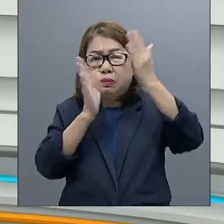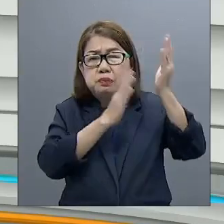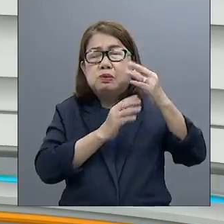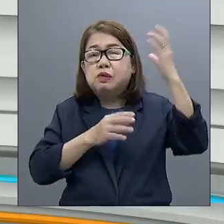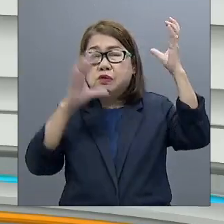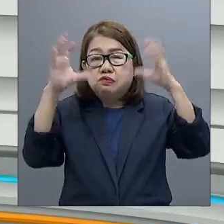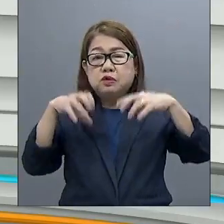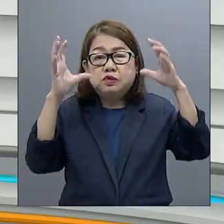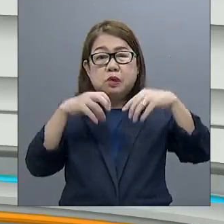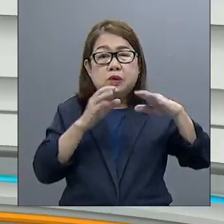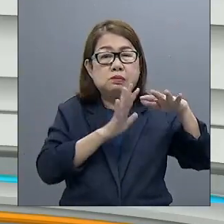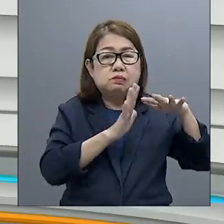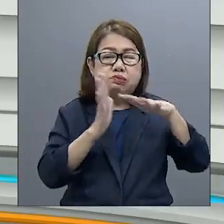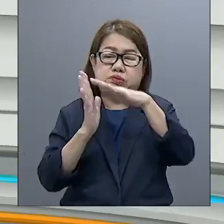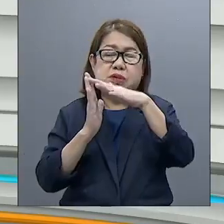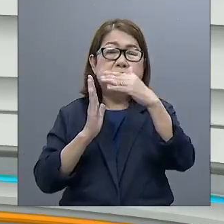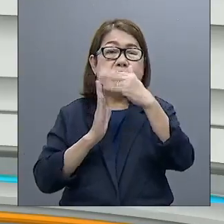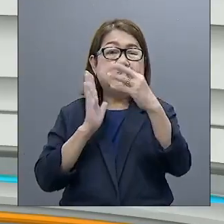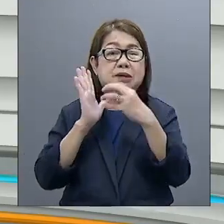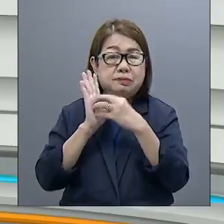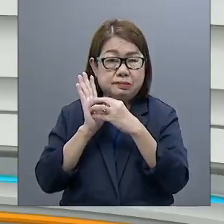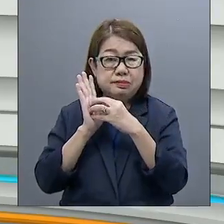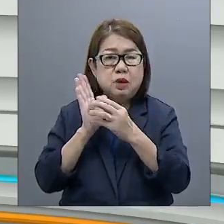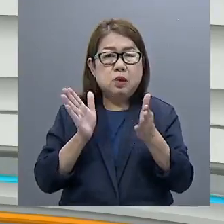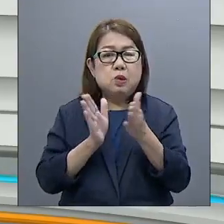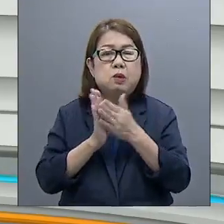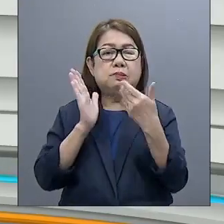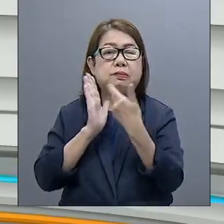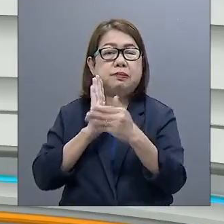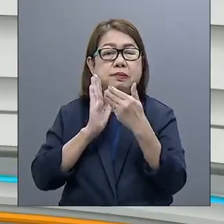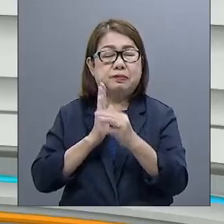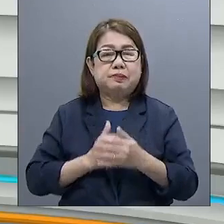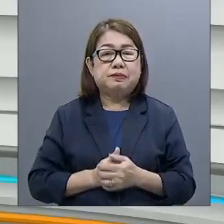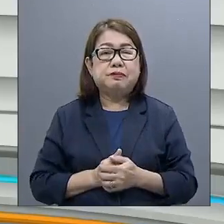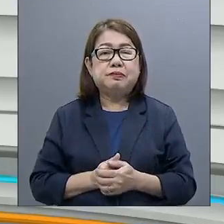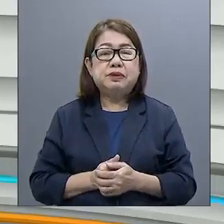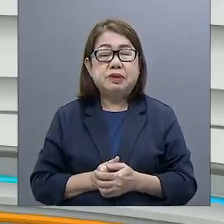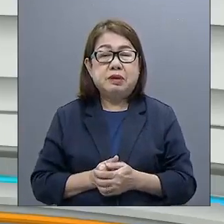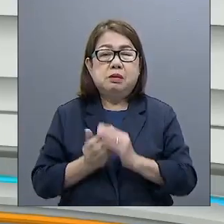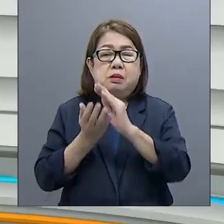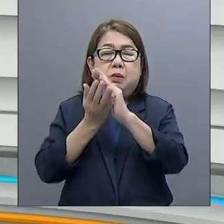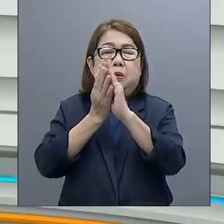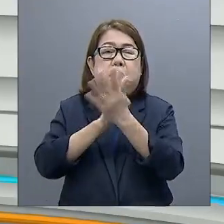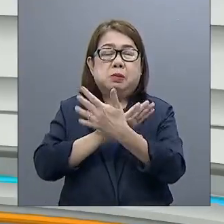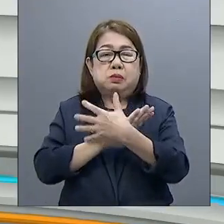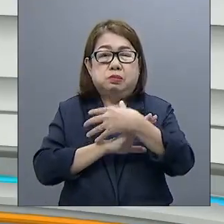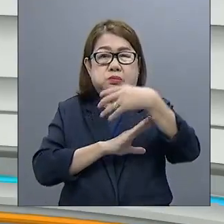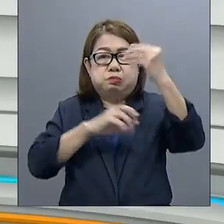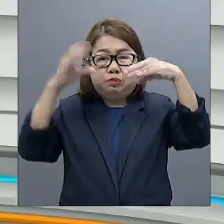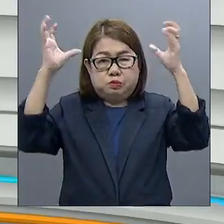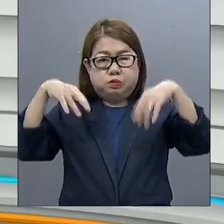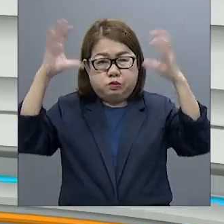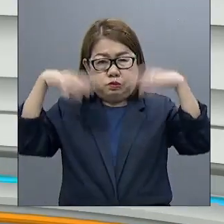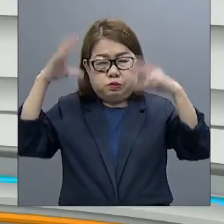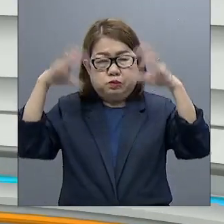ๆบริเวณพึ้นที่ภาคเหือ พักกลางแล้วก็ที่บริเวณพ้นที่ภาคอีสารค่ะซึ่กจะส่งพล้ให้ใบิเวดงกลาวนี้นะคะจะมีฝนตก